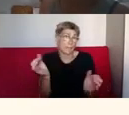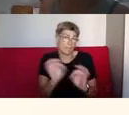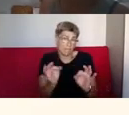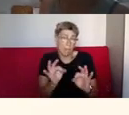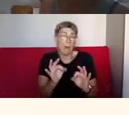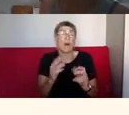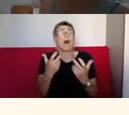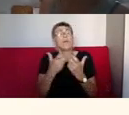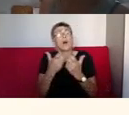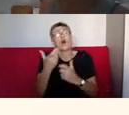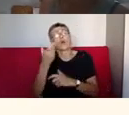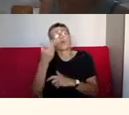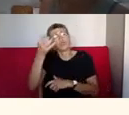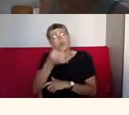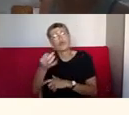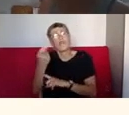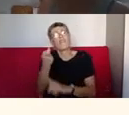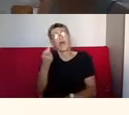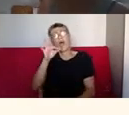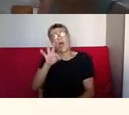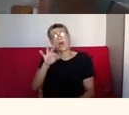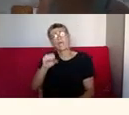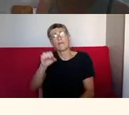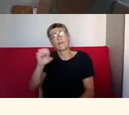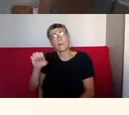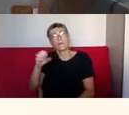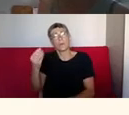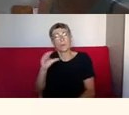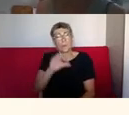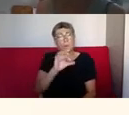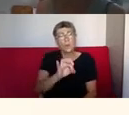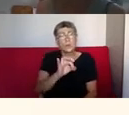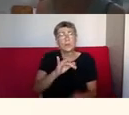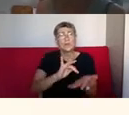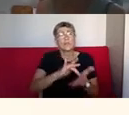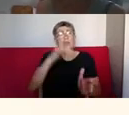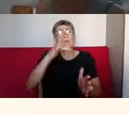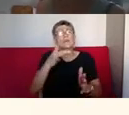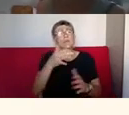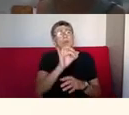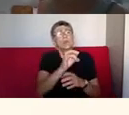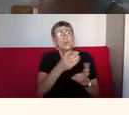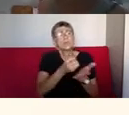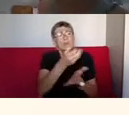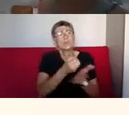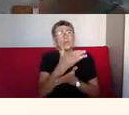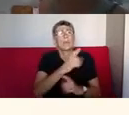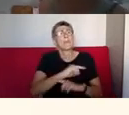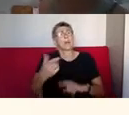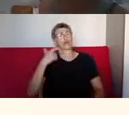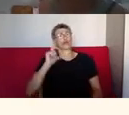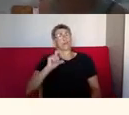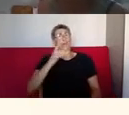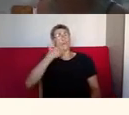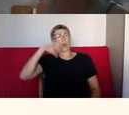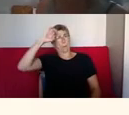exemple FSE, qui nous permet de sensibiliser, mais pas spécifiquement dans le cadre de la semaine européenne. Donc ça nous